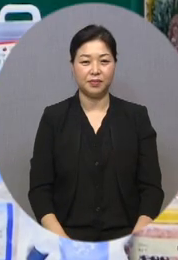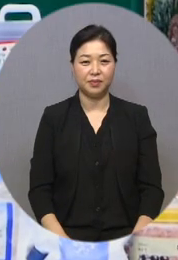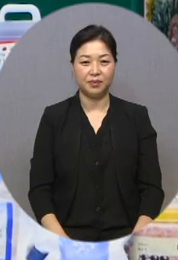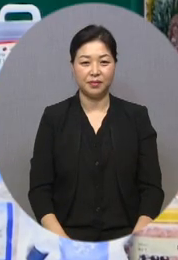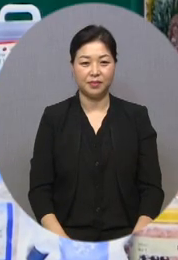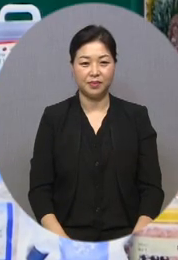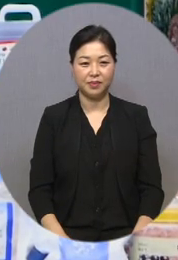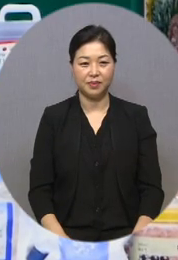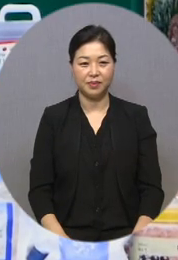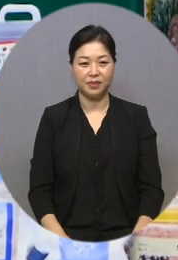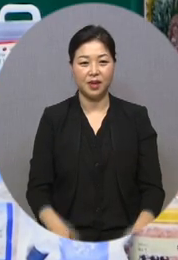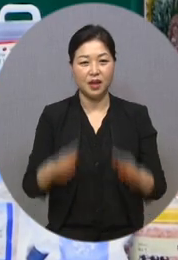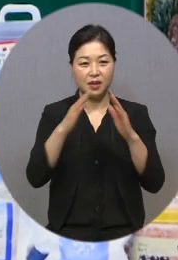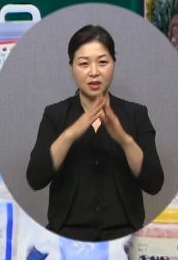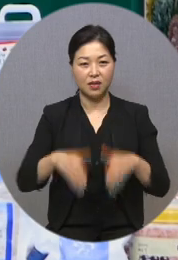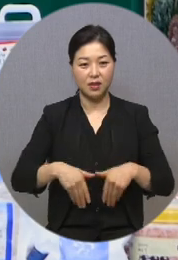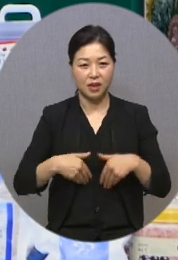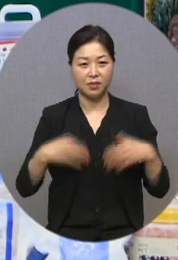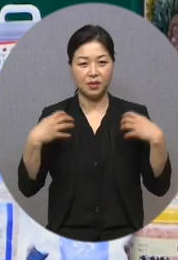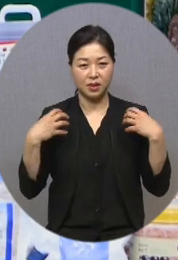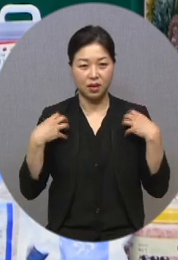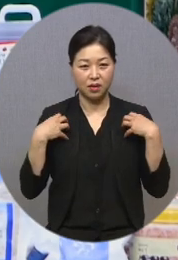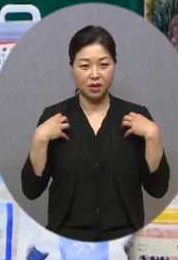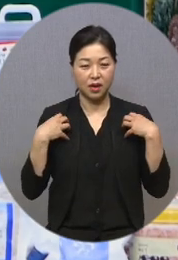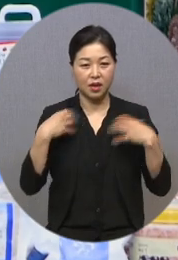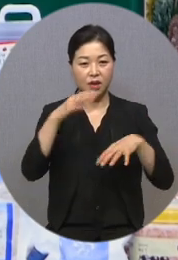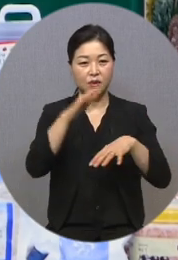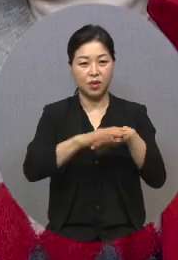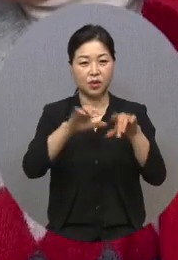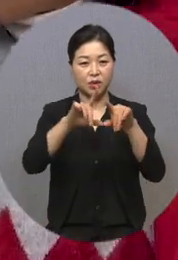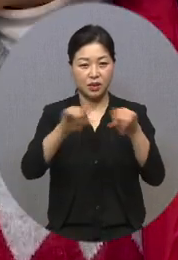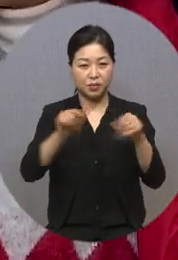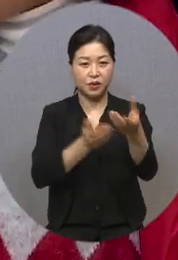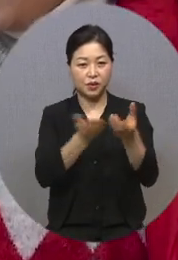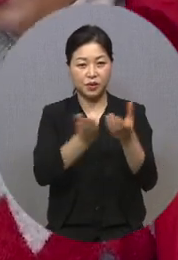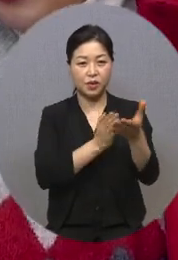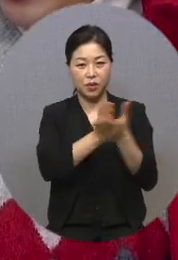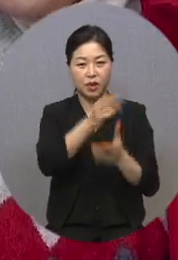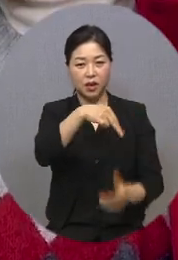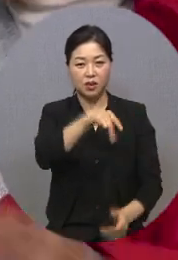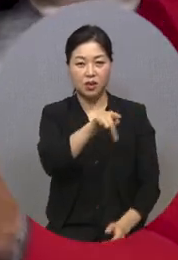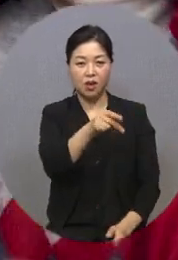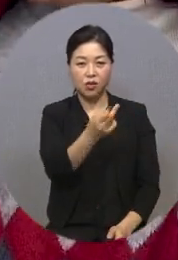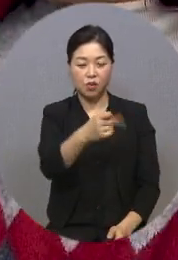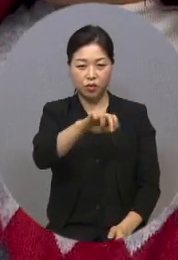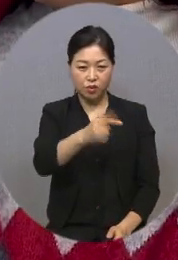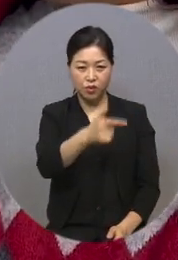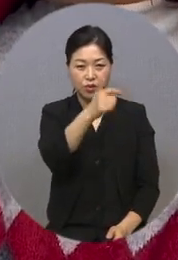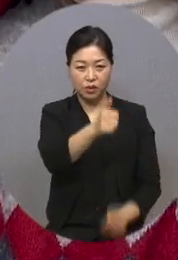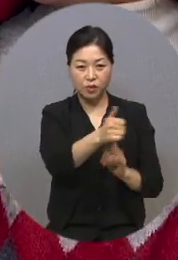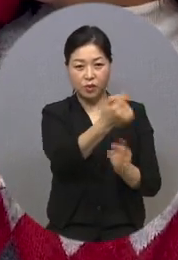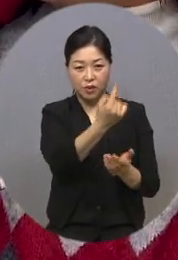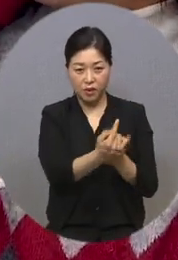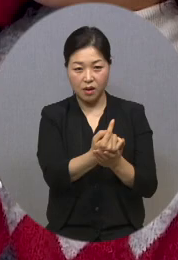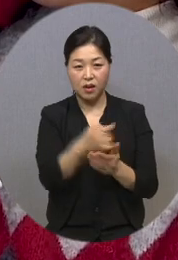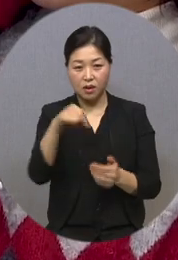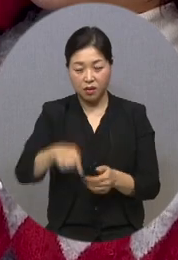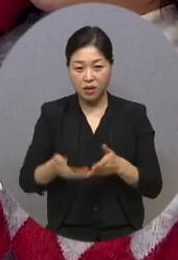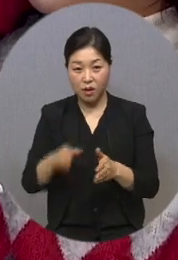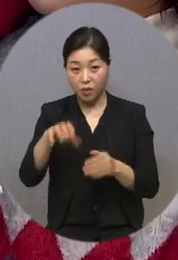전남도청 농식품 유통과 우리 서동선 팀장님도 함께 하셨어요. 아, 네, 반갑습니다. 아, 반갑습니다. 네네, 안녕하세요. 아니, 근데 고향이 혹시